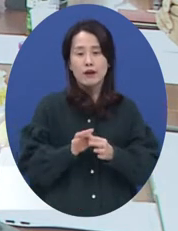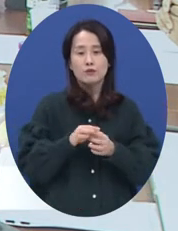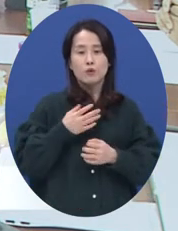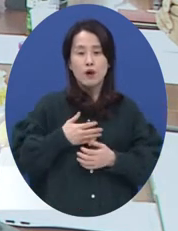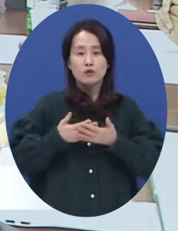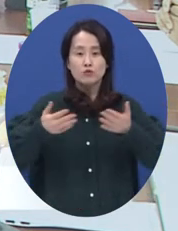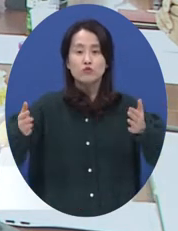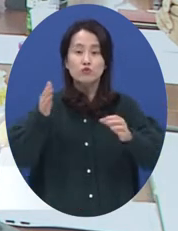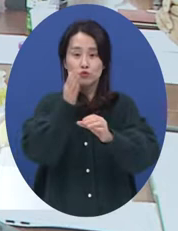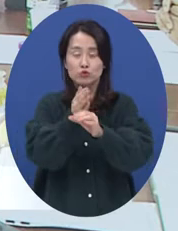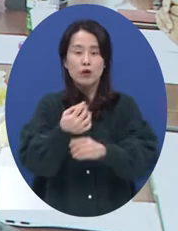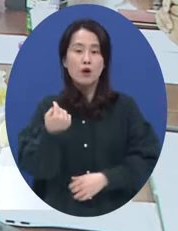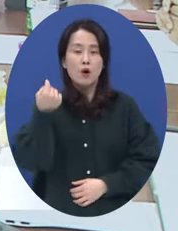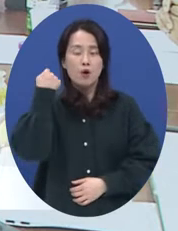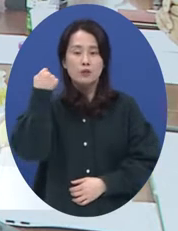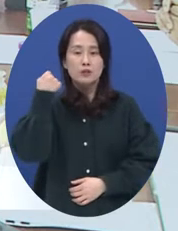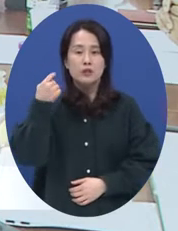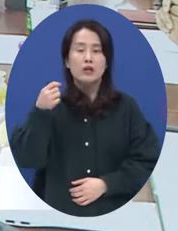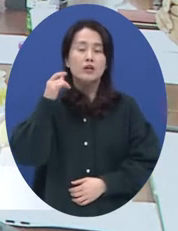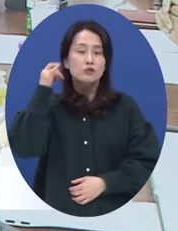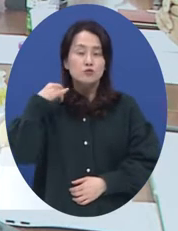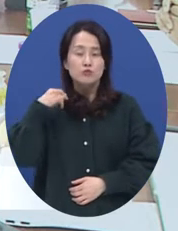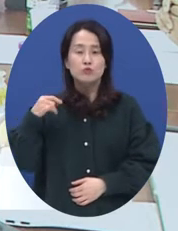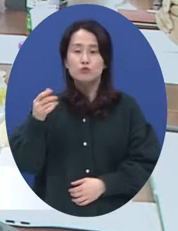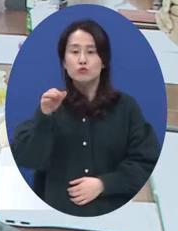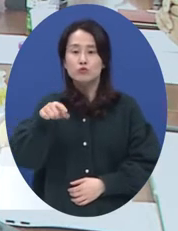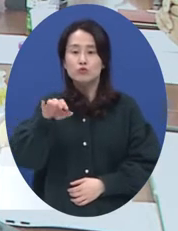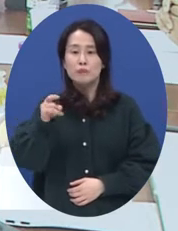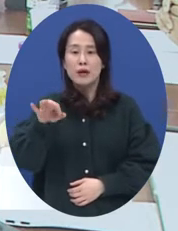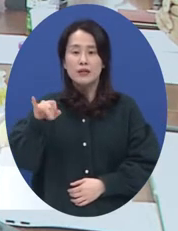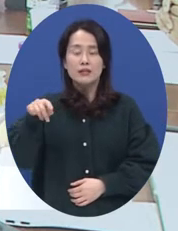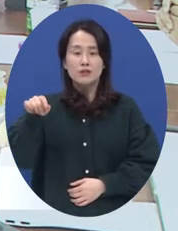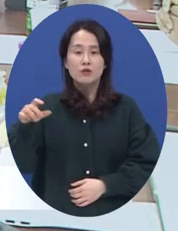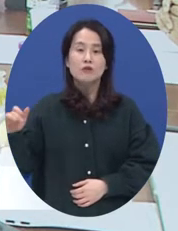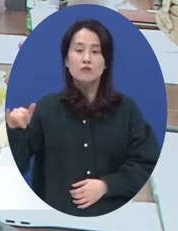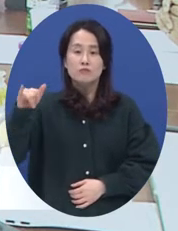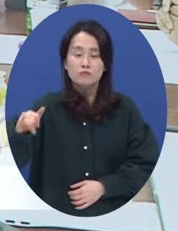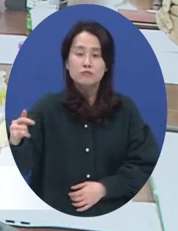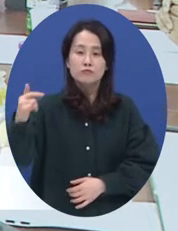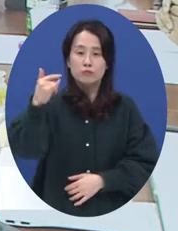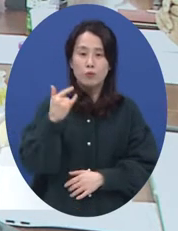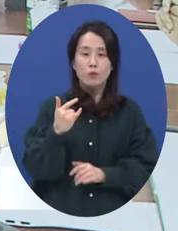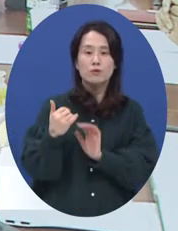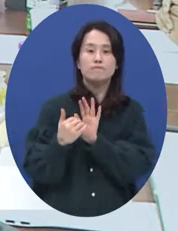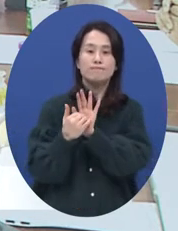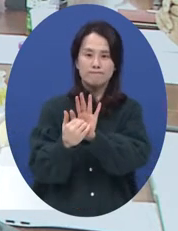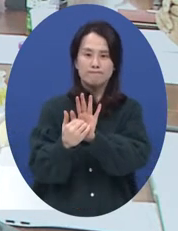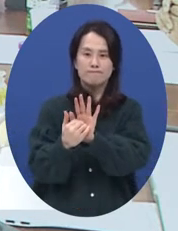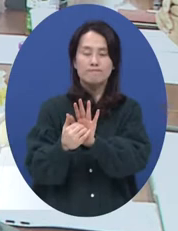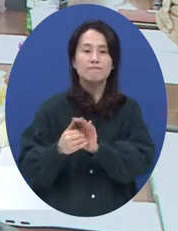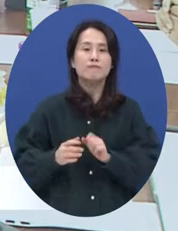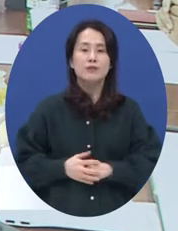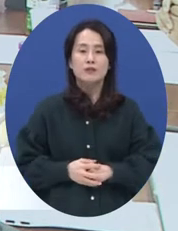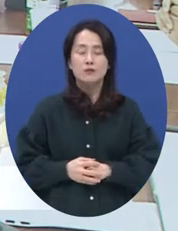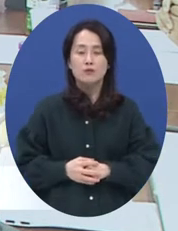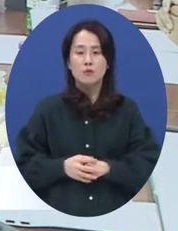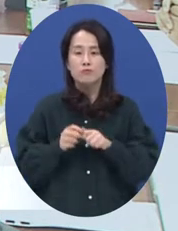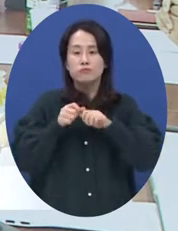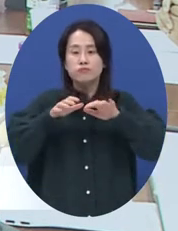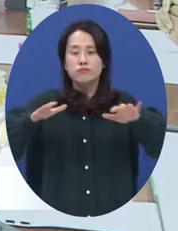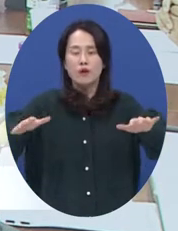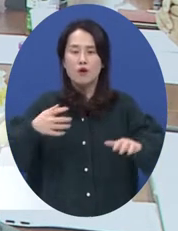정부가 어제를 기해 이 중국 후베이성을 경유한 외국인에 대한 입국을 금지했고 감염증 확산에 대한 우려 분위기